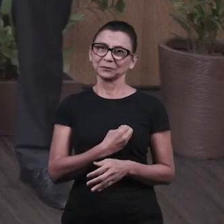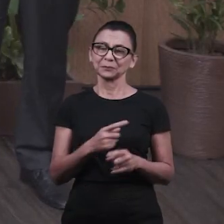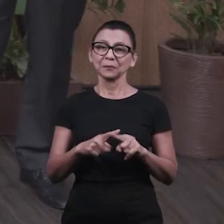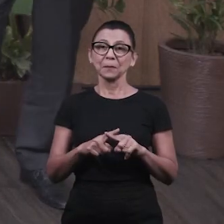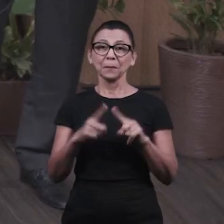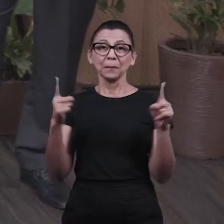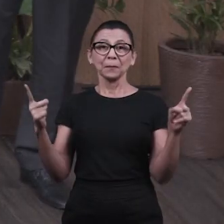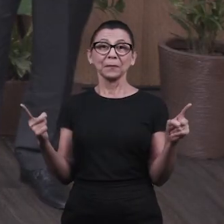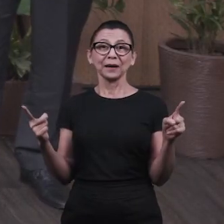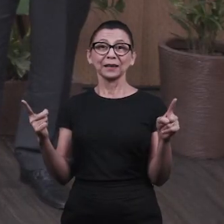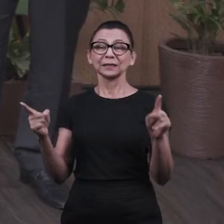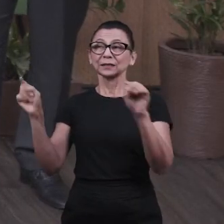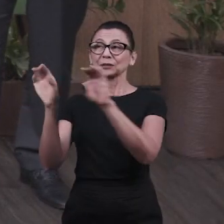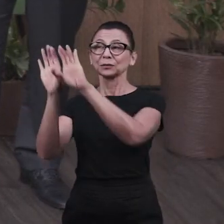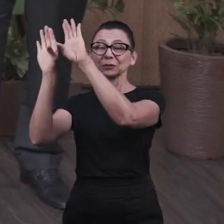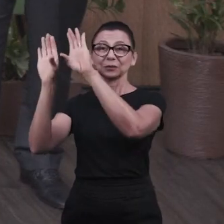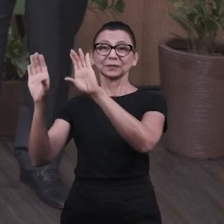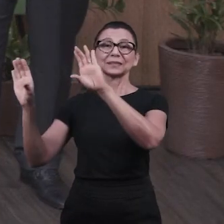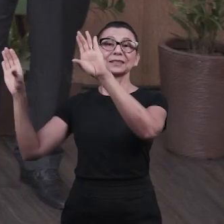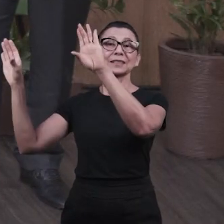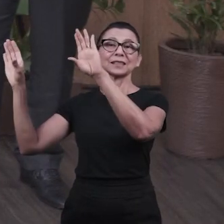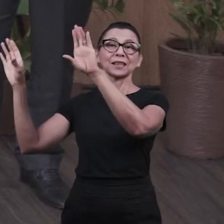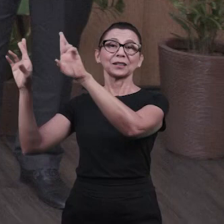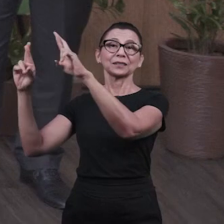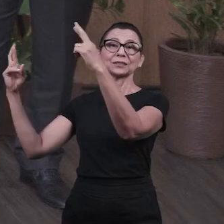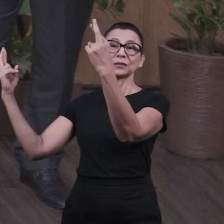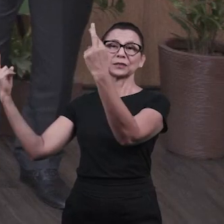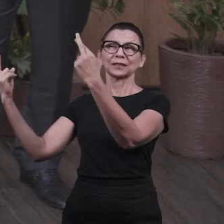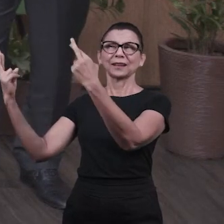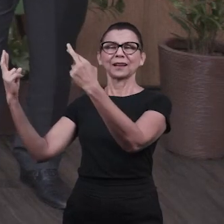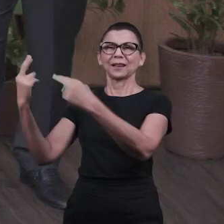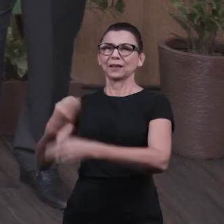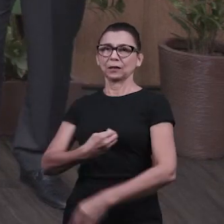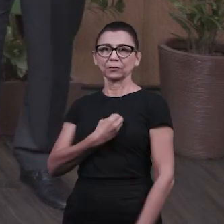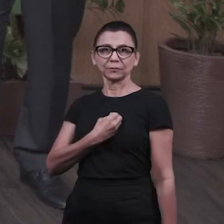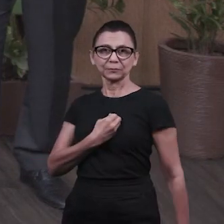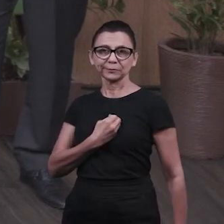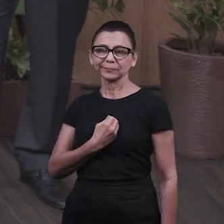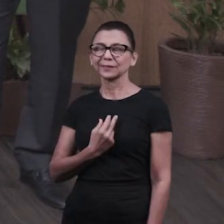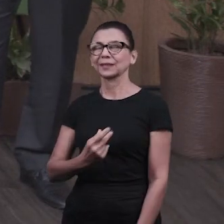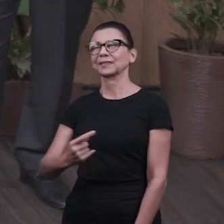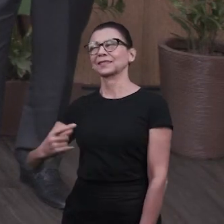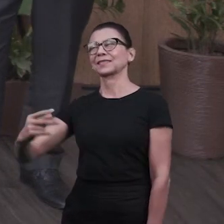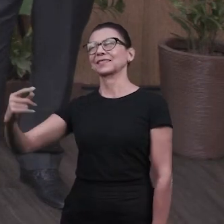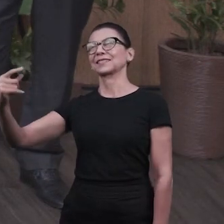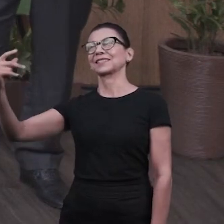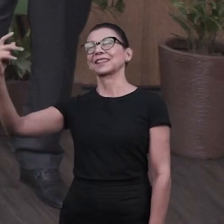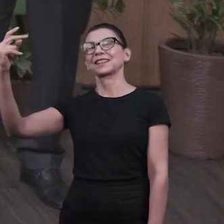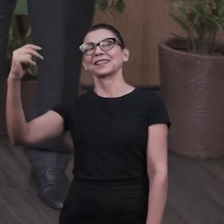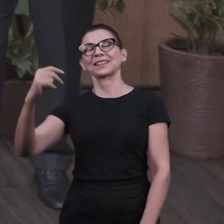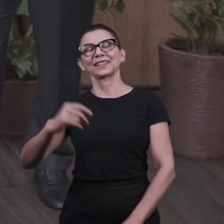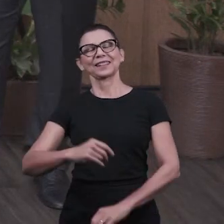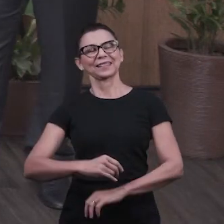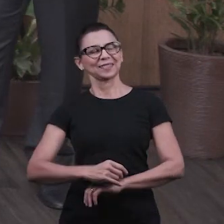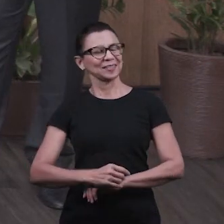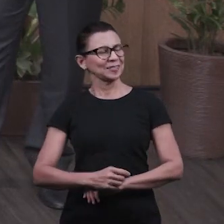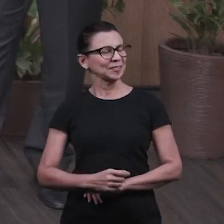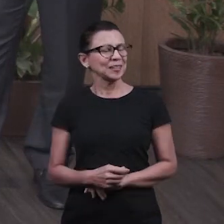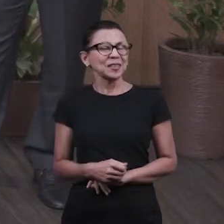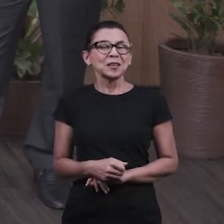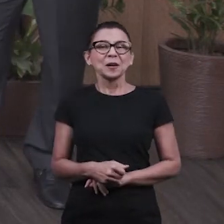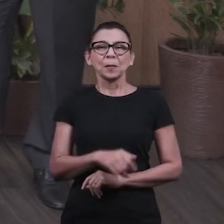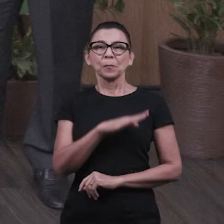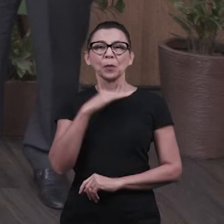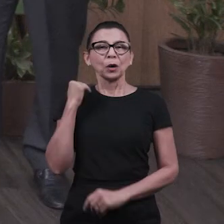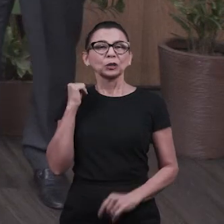Dans le royaume des cieux, la vie, elle est éternelle. C'est une vie pour